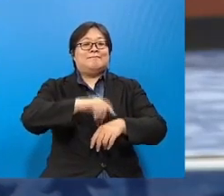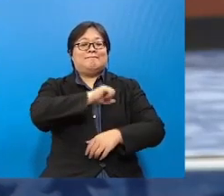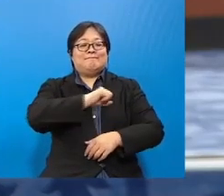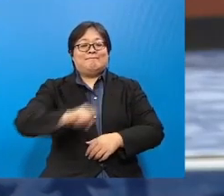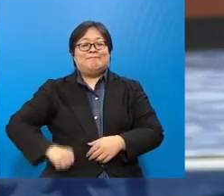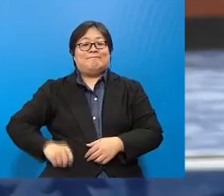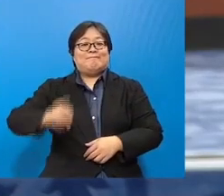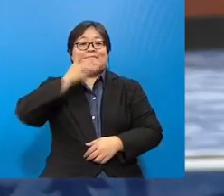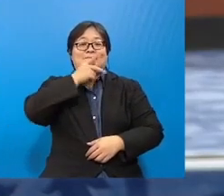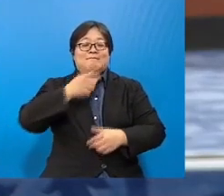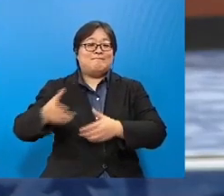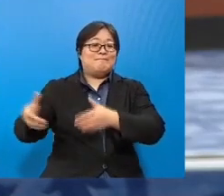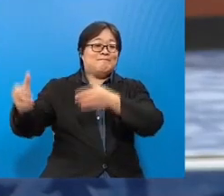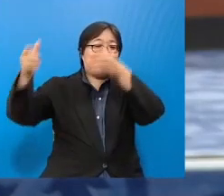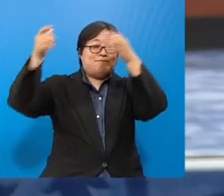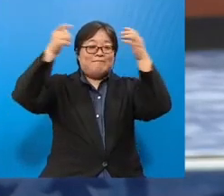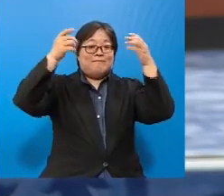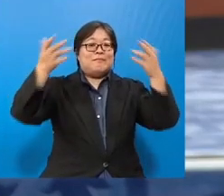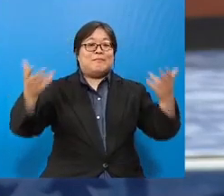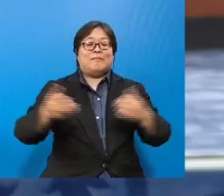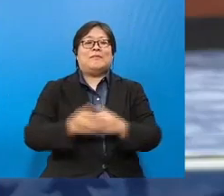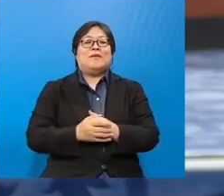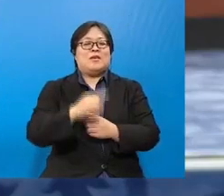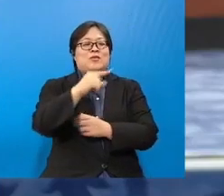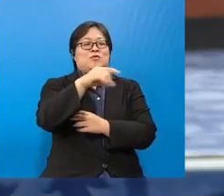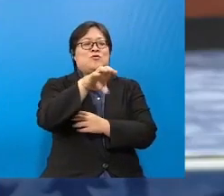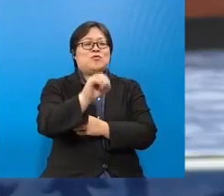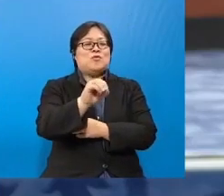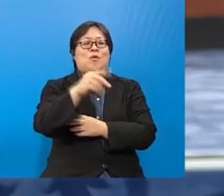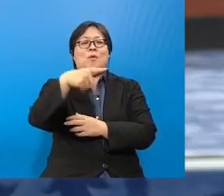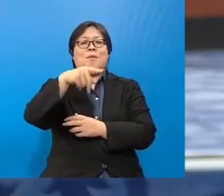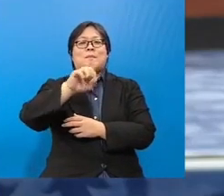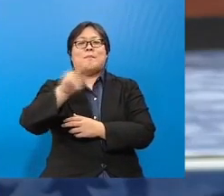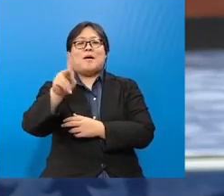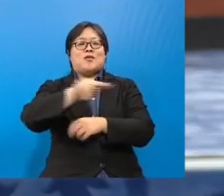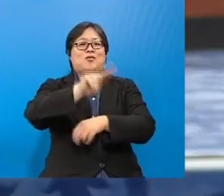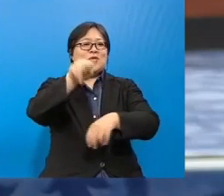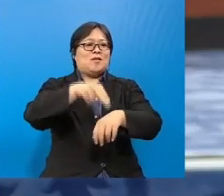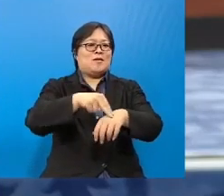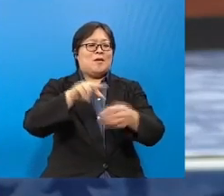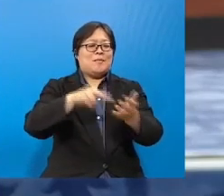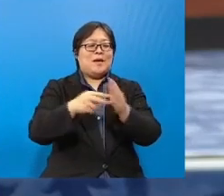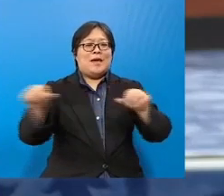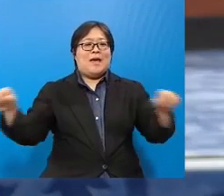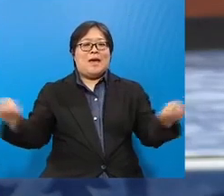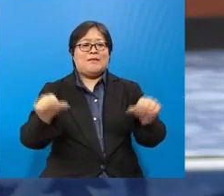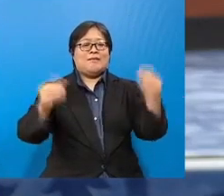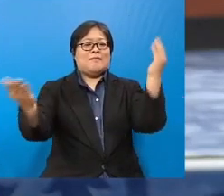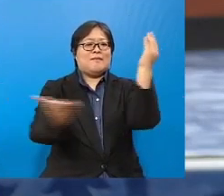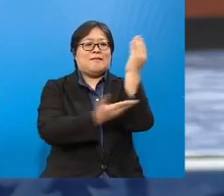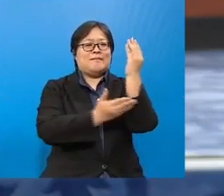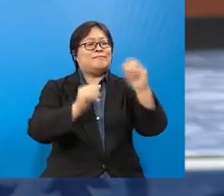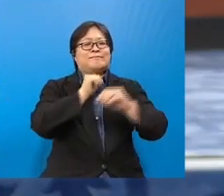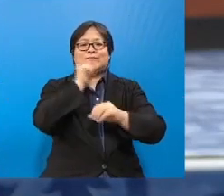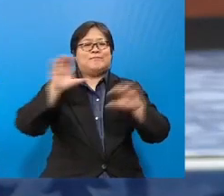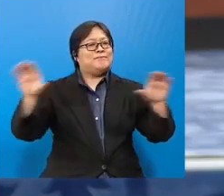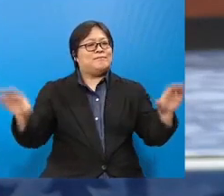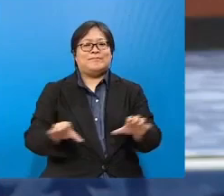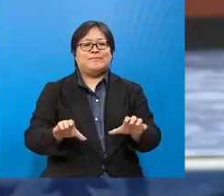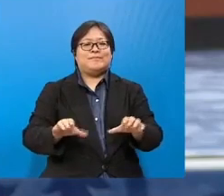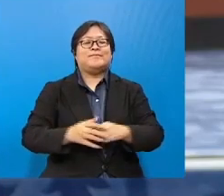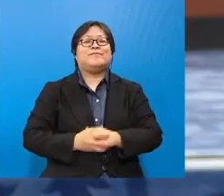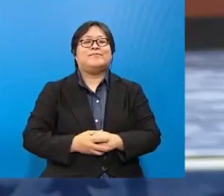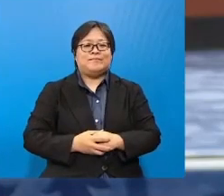dan atas tetes sebagai Geopark nasional Yupa activity pembalakan memang tak dijalankan di kawasan